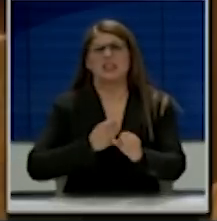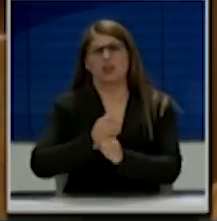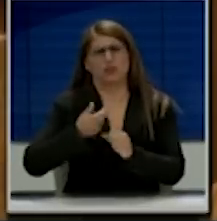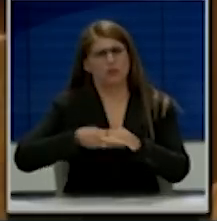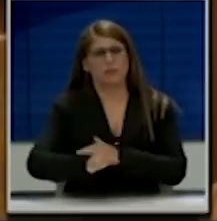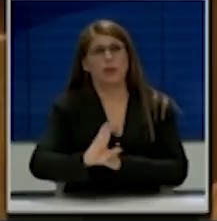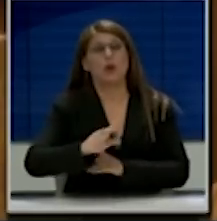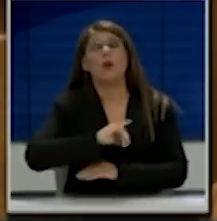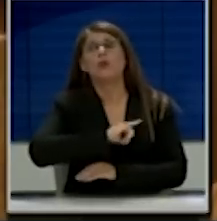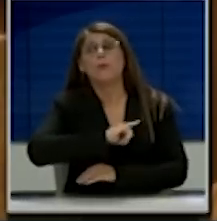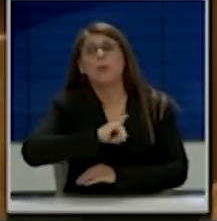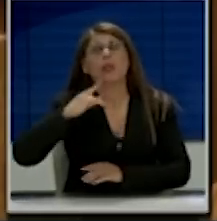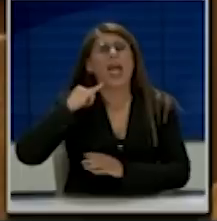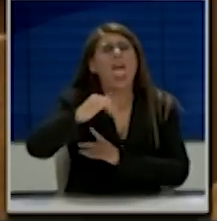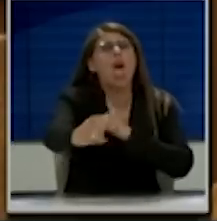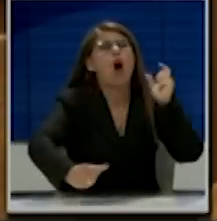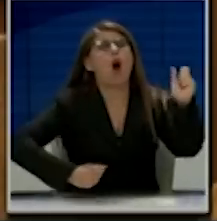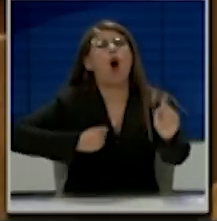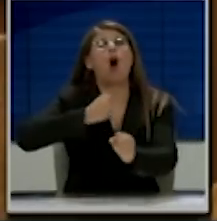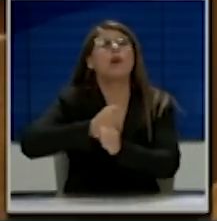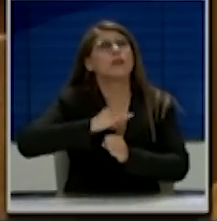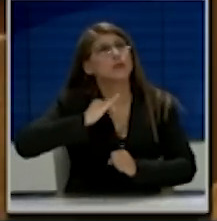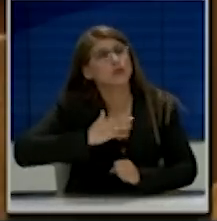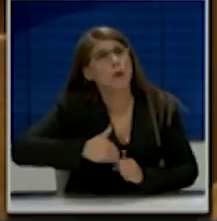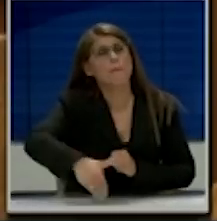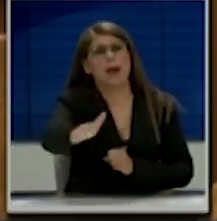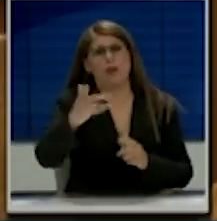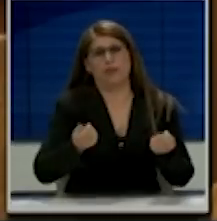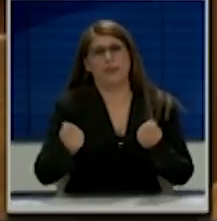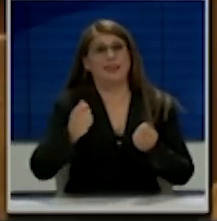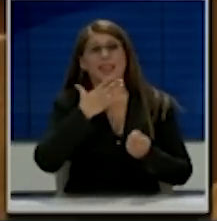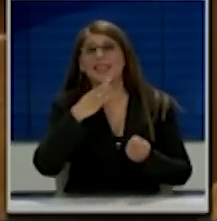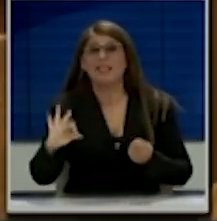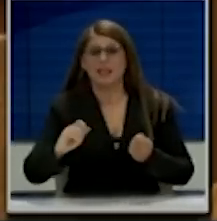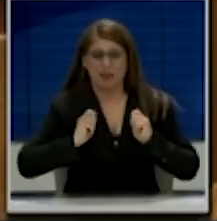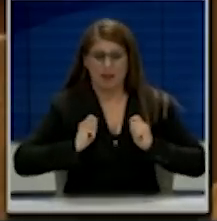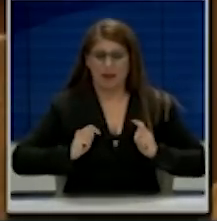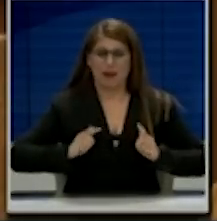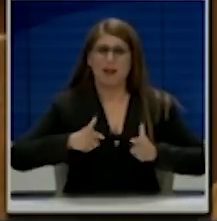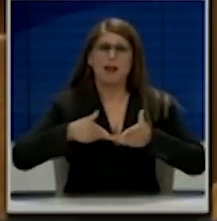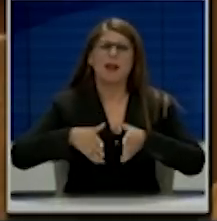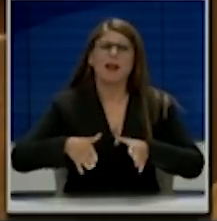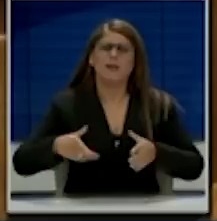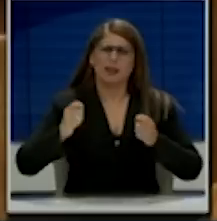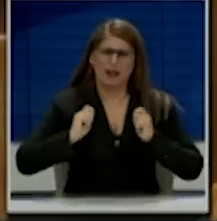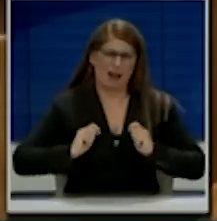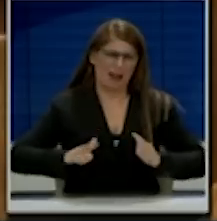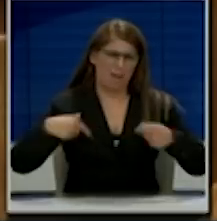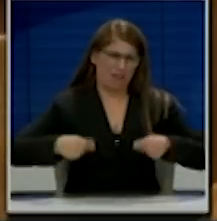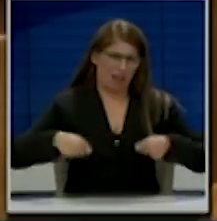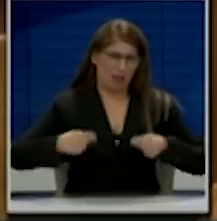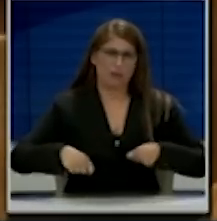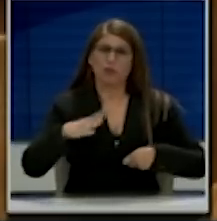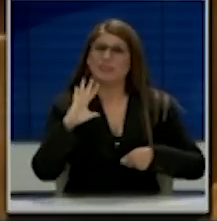Ούτε στον αιώνα τον άπαντα δηλαδή. Γιατί καπιταλισμός σημαίνει ακριβώς η κοινωνική πρόοδος